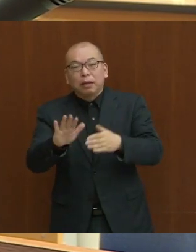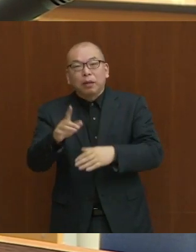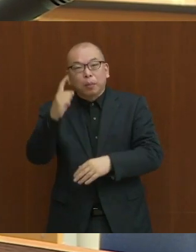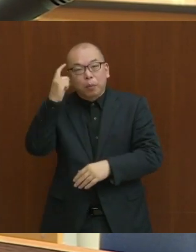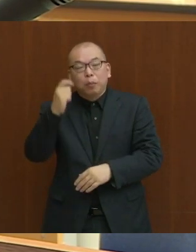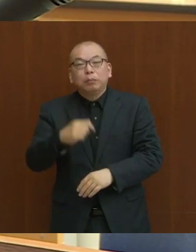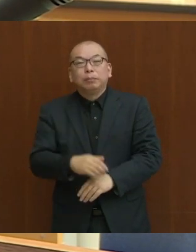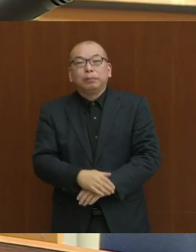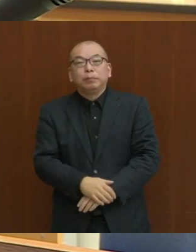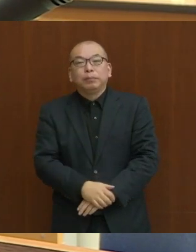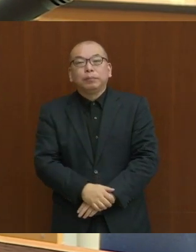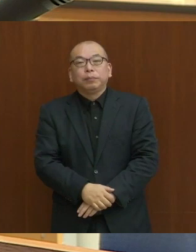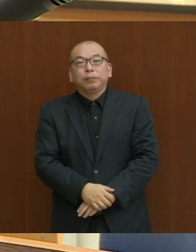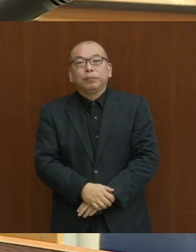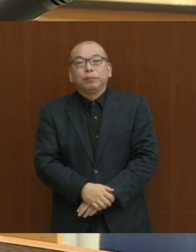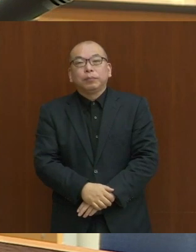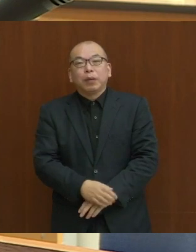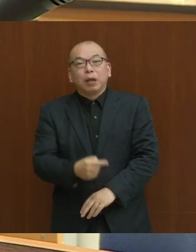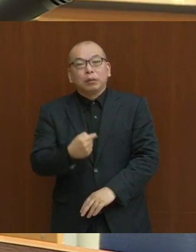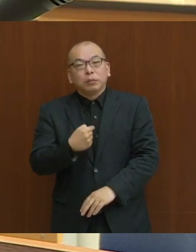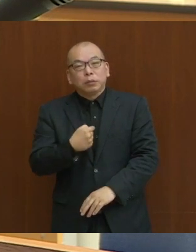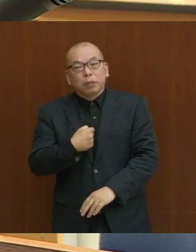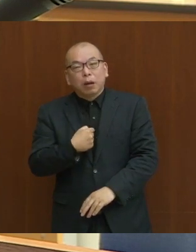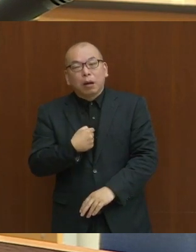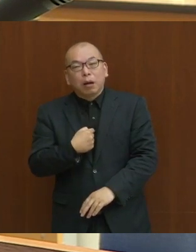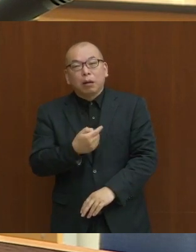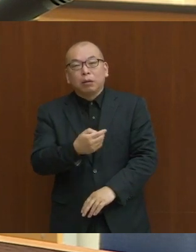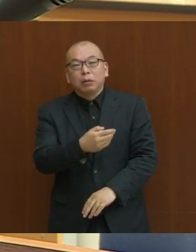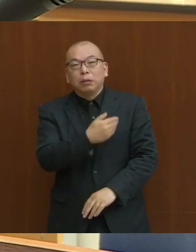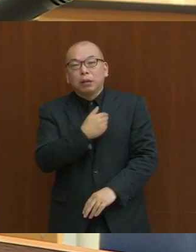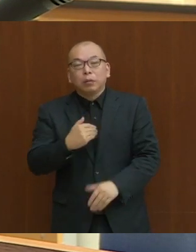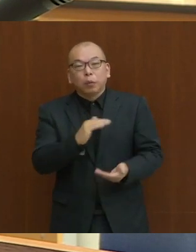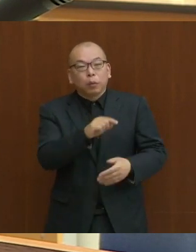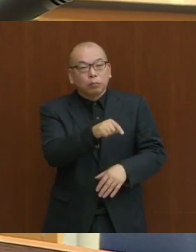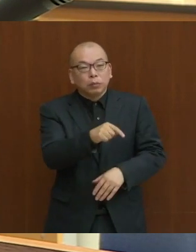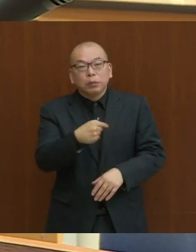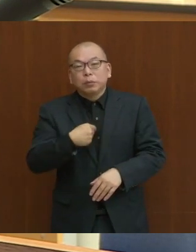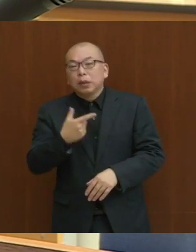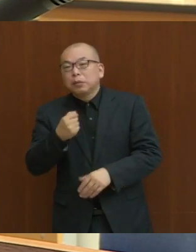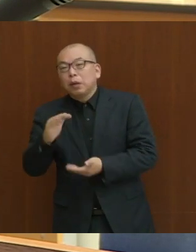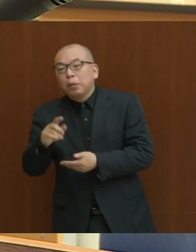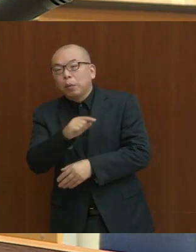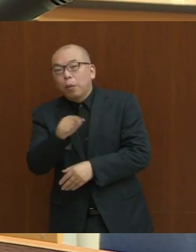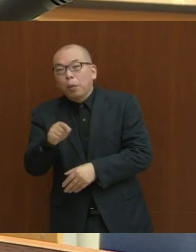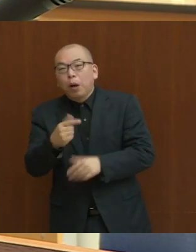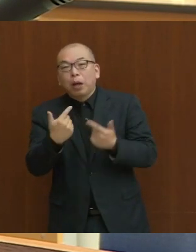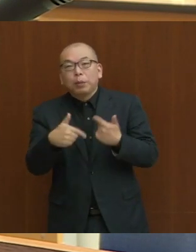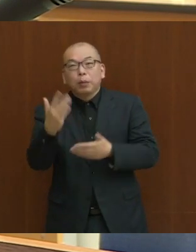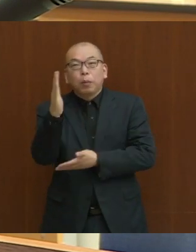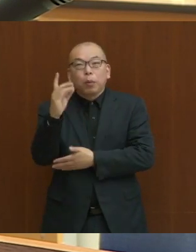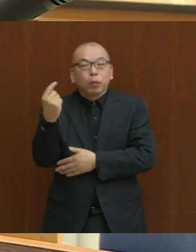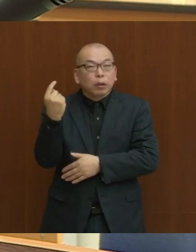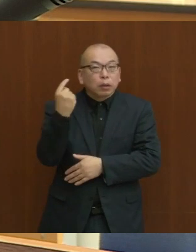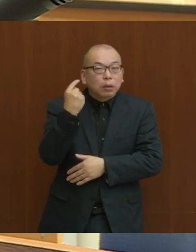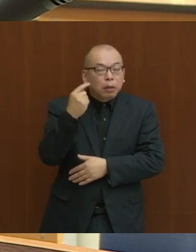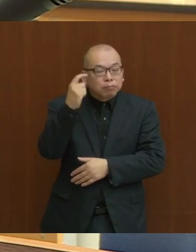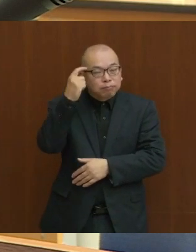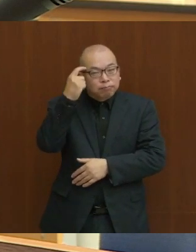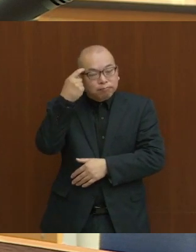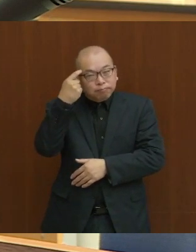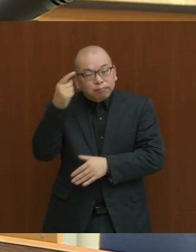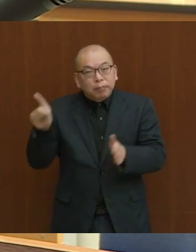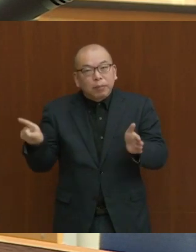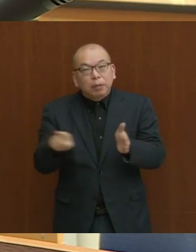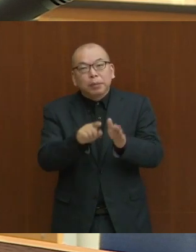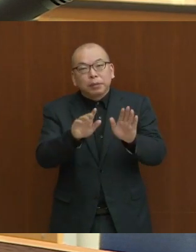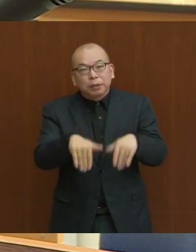います。自分には何ができ、何がしたいのかを日々の講義を通し考えていくこと